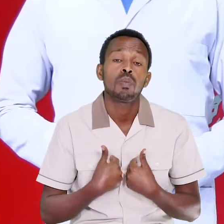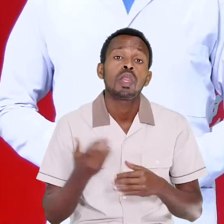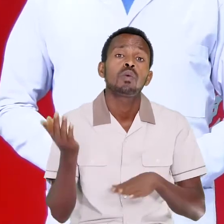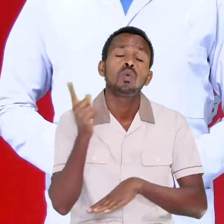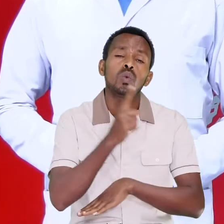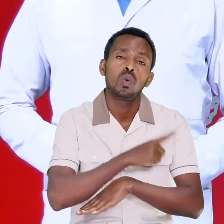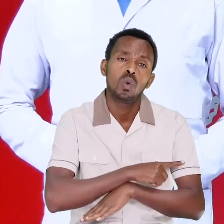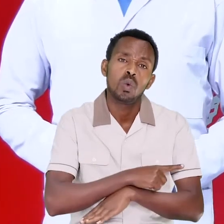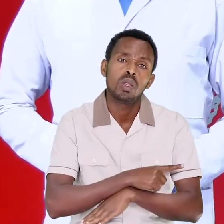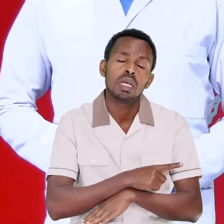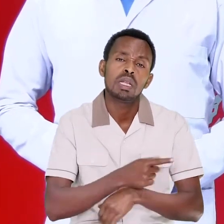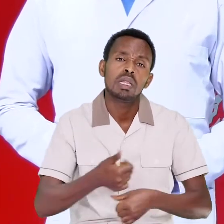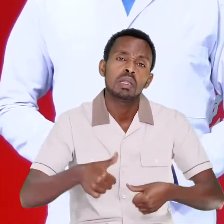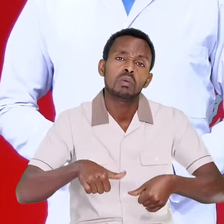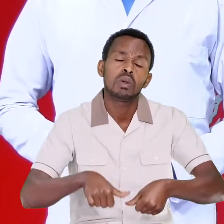Guyyoota inni itti fudhatu immoo